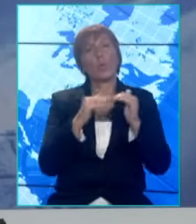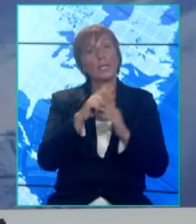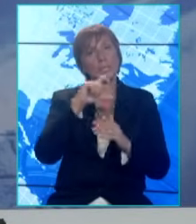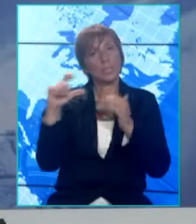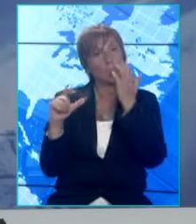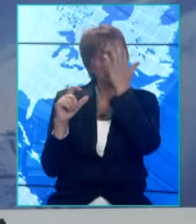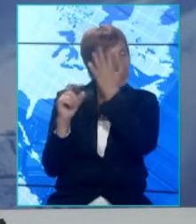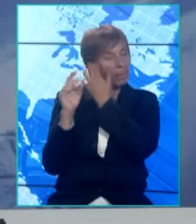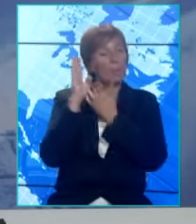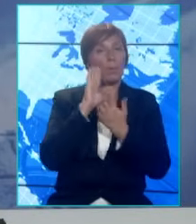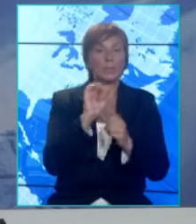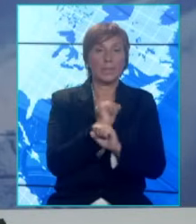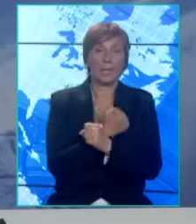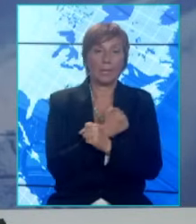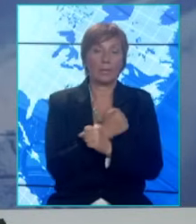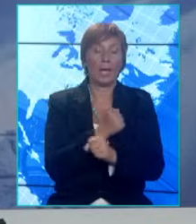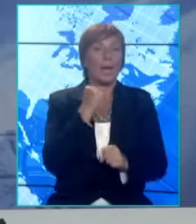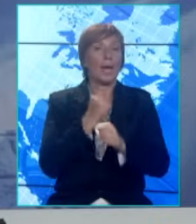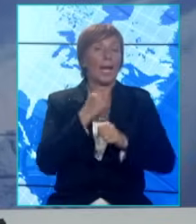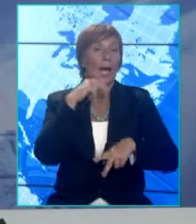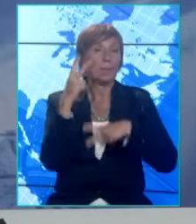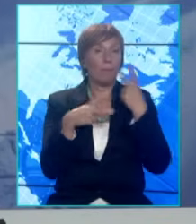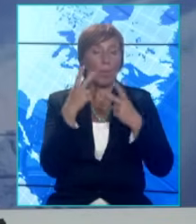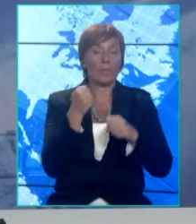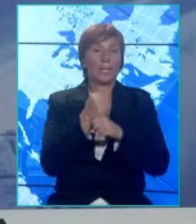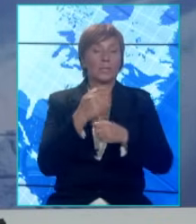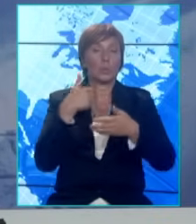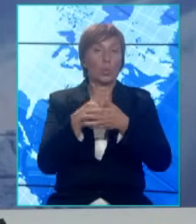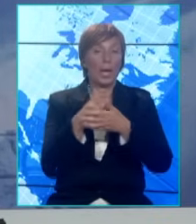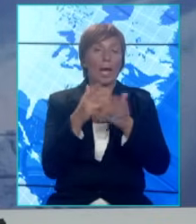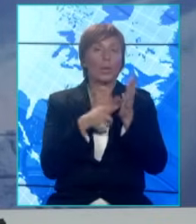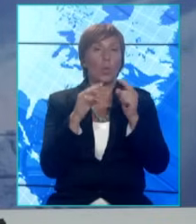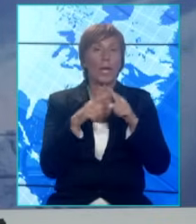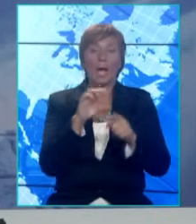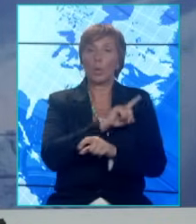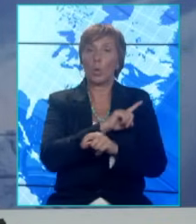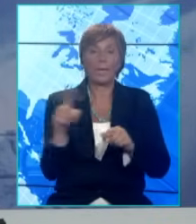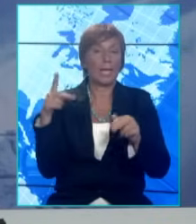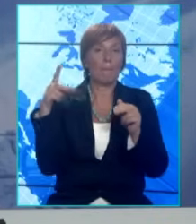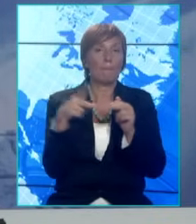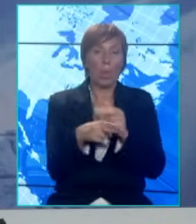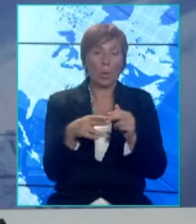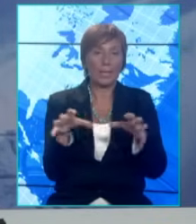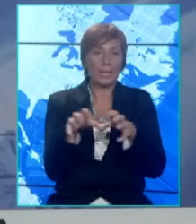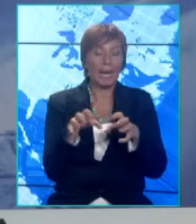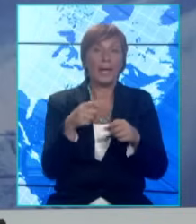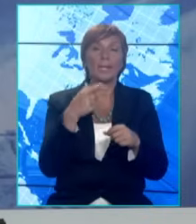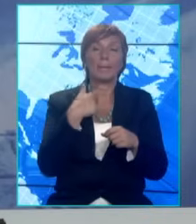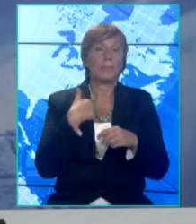institucijama Bosne i Hercegovine. Rad povjerenstva za suradnju sa NATO-om nije blokiran. Nedavno smo imali